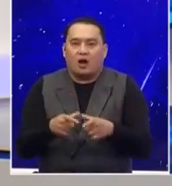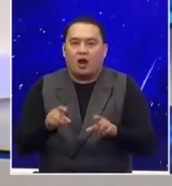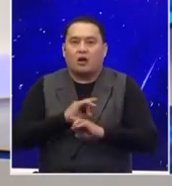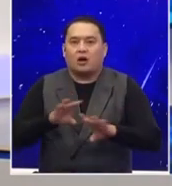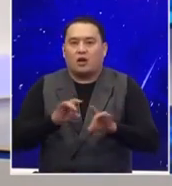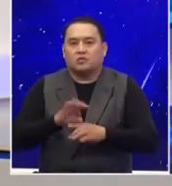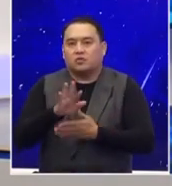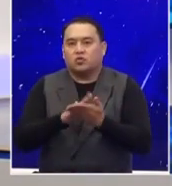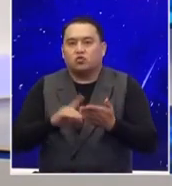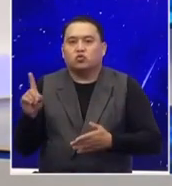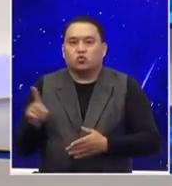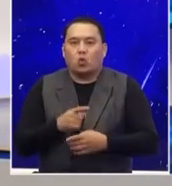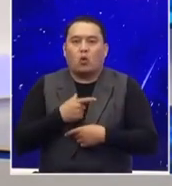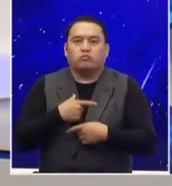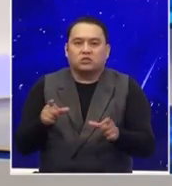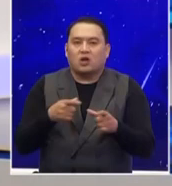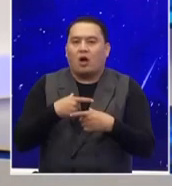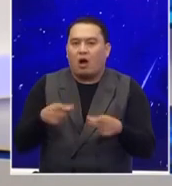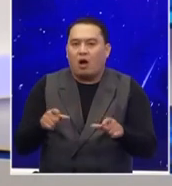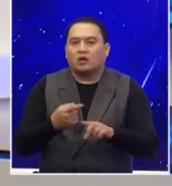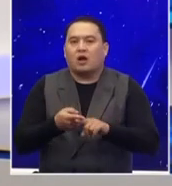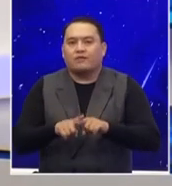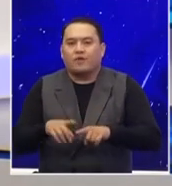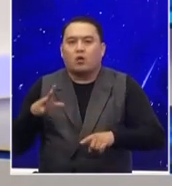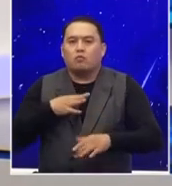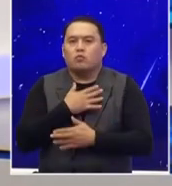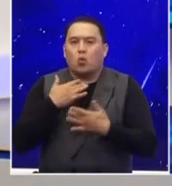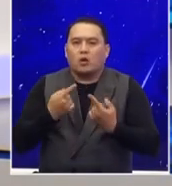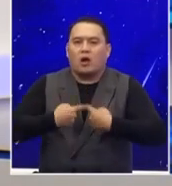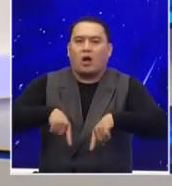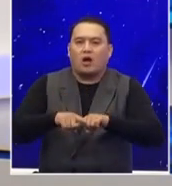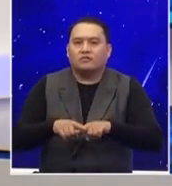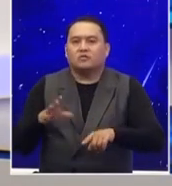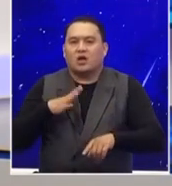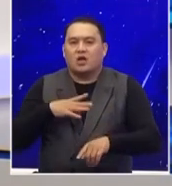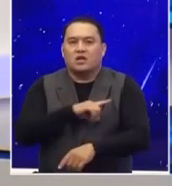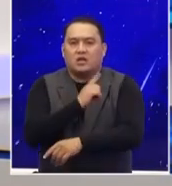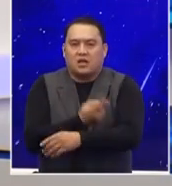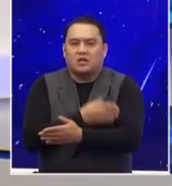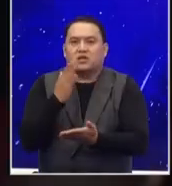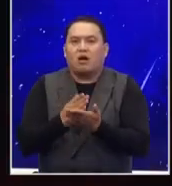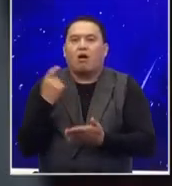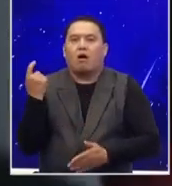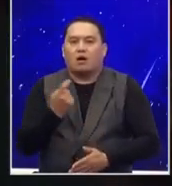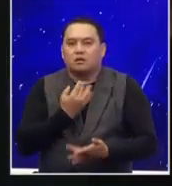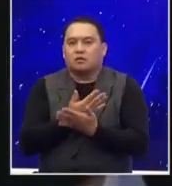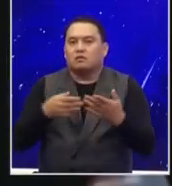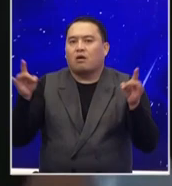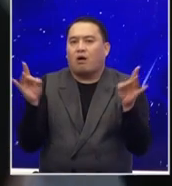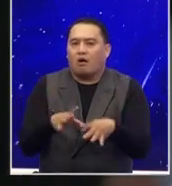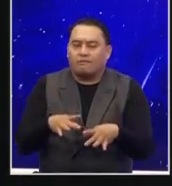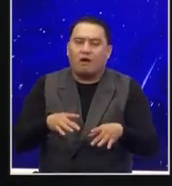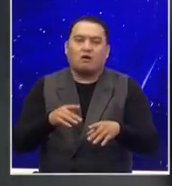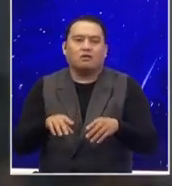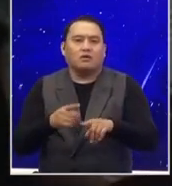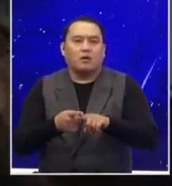сообщает Хабар-24. Несмотря на послабление карантина, многие ограничения еще в силе. Однако владельцы некоторых кафе и